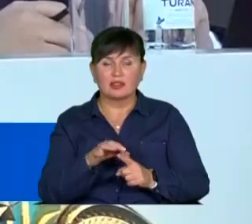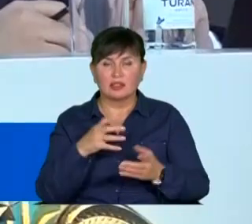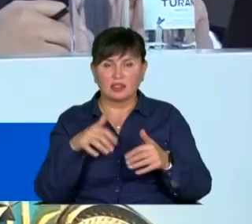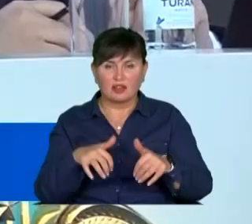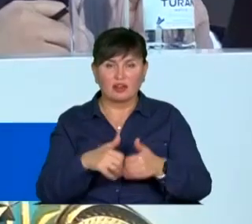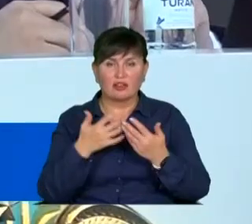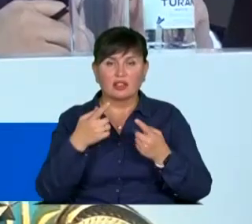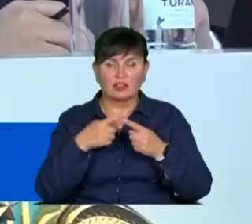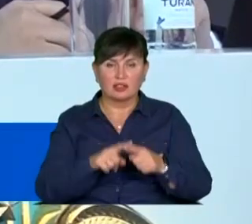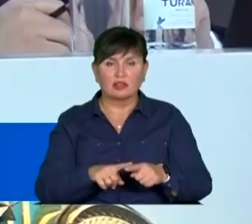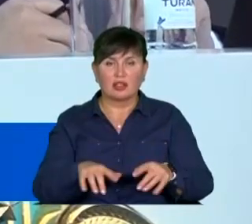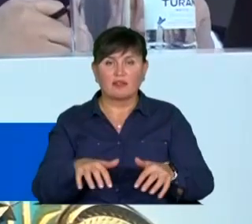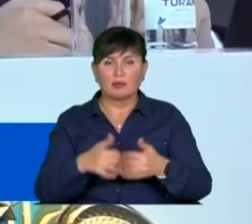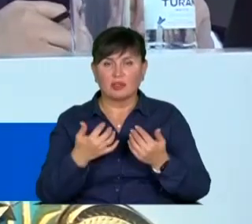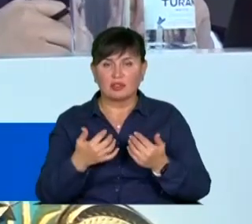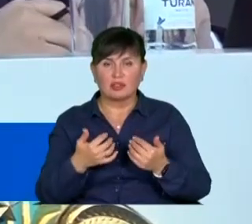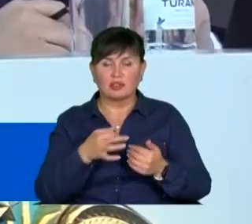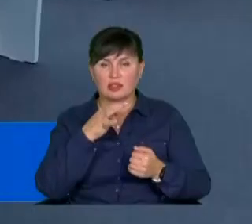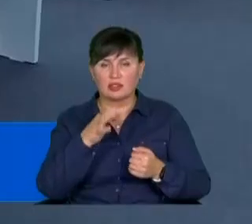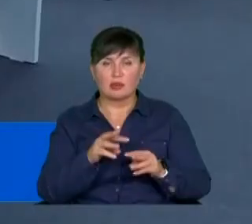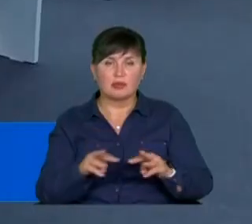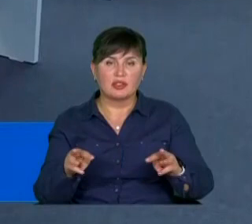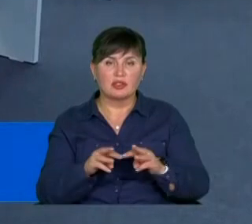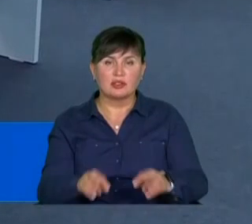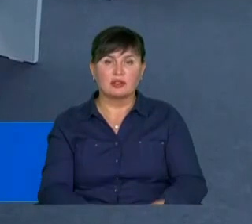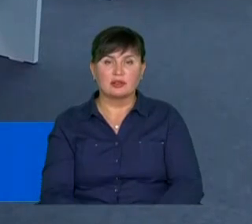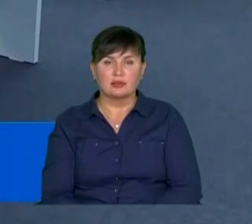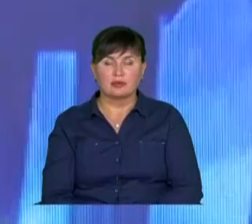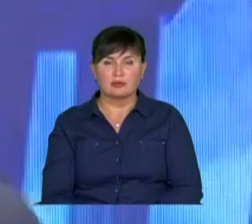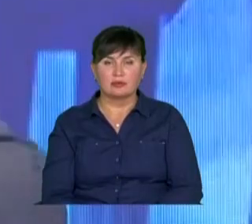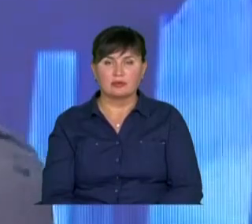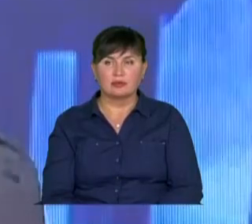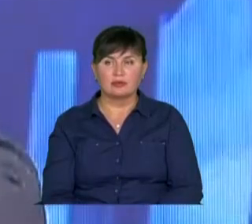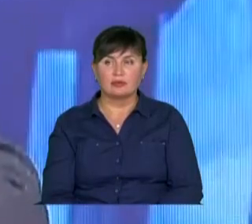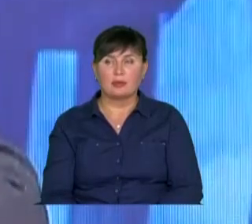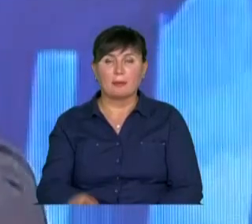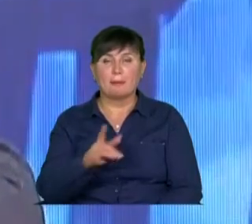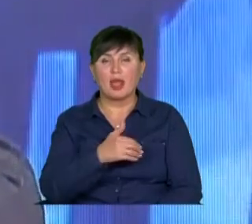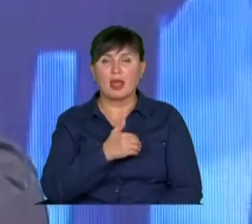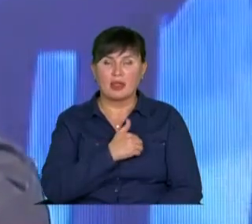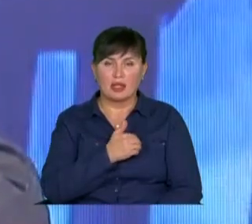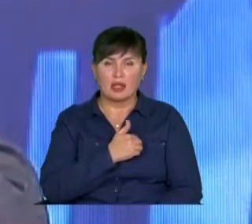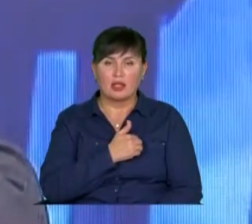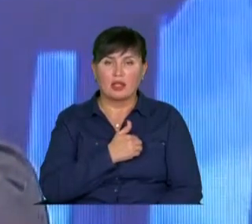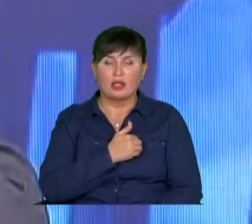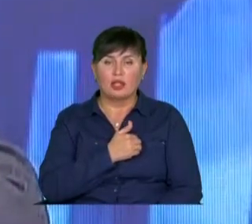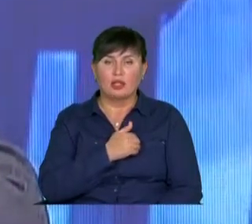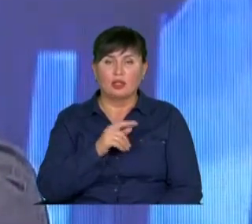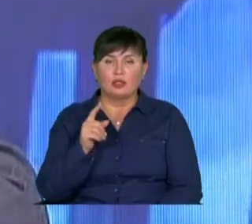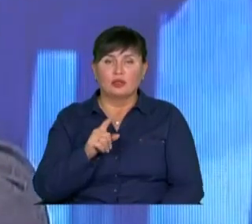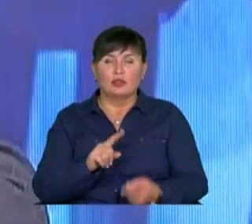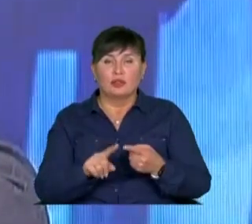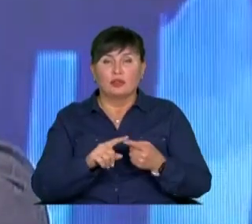цифровых технологий – автоматизация, отметила министр. Мы хотели, чтобы, во-первых,